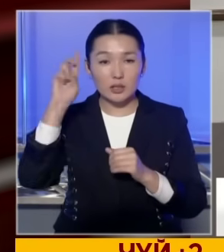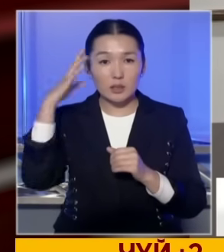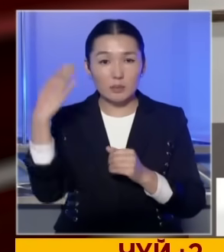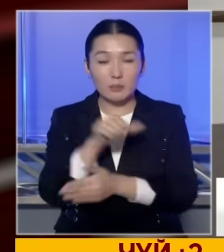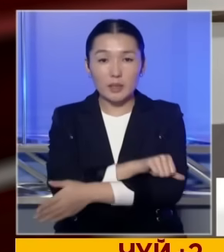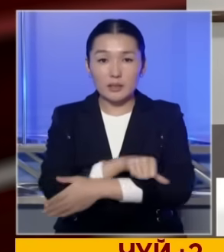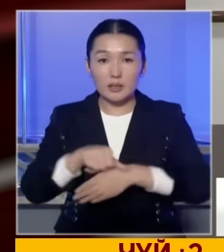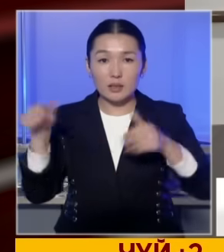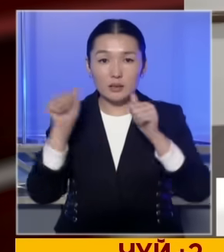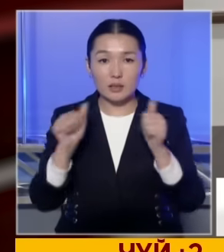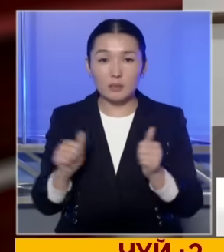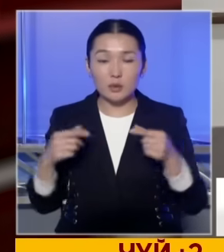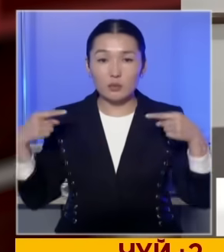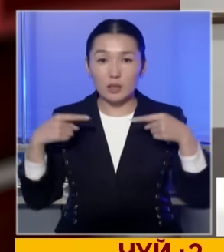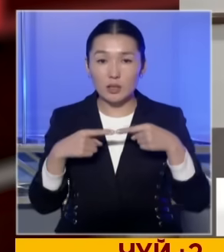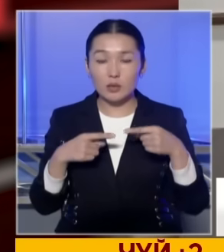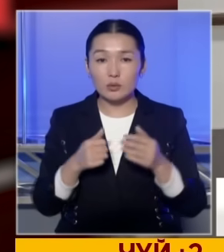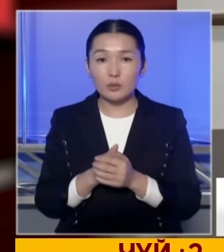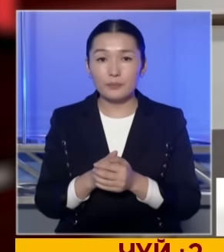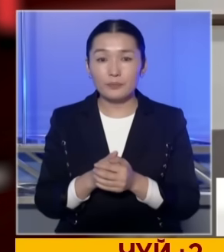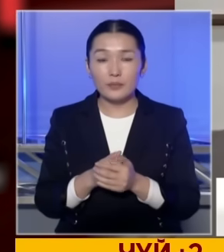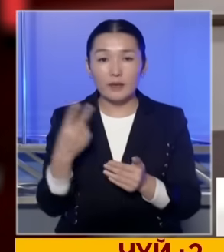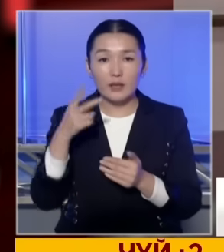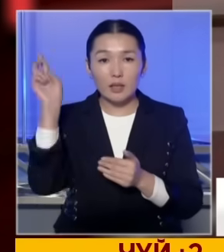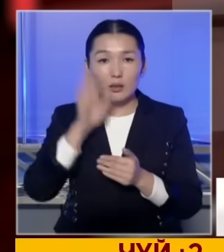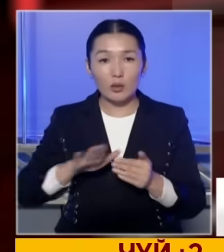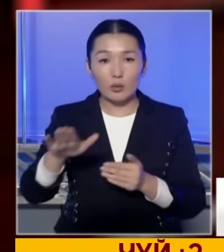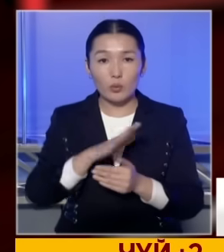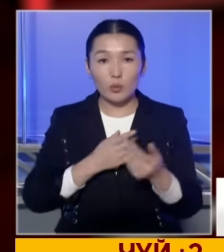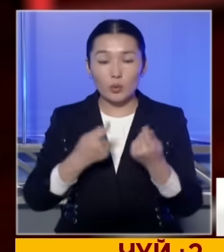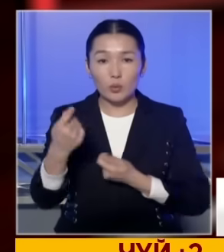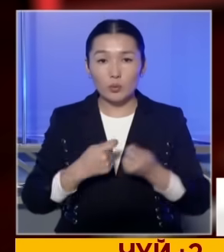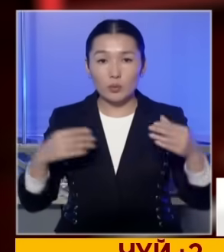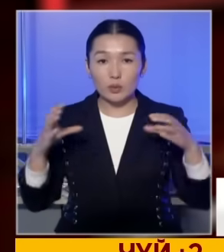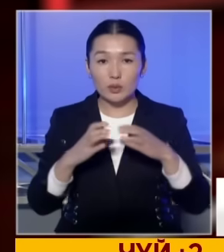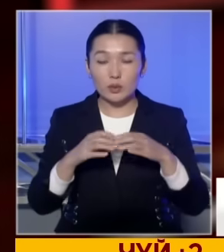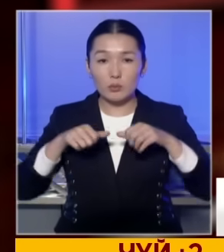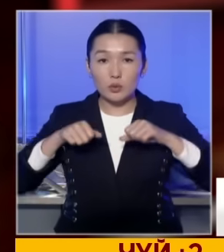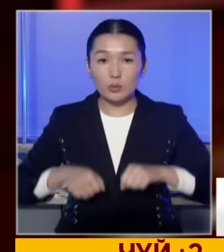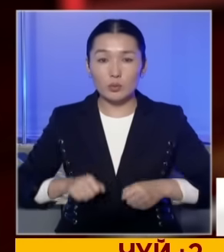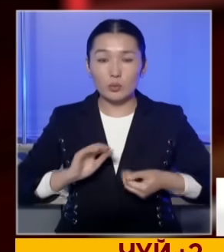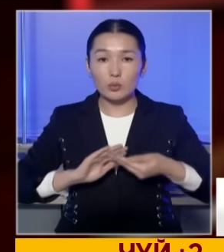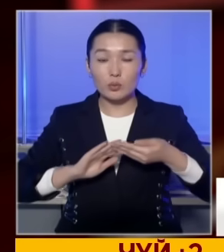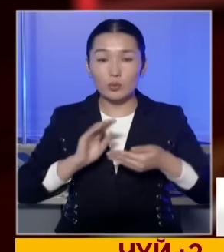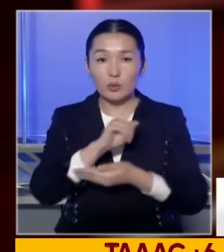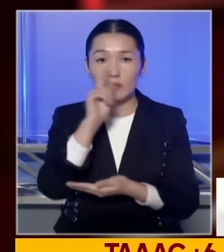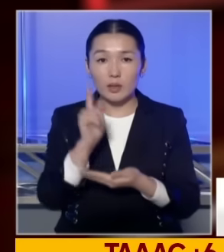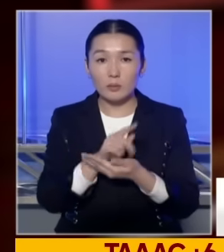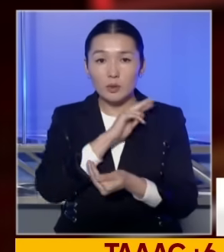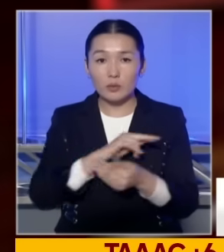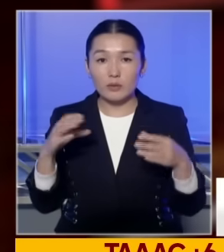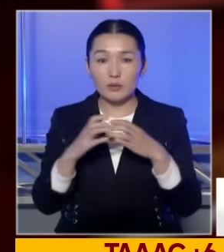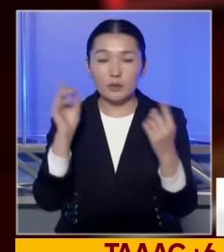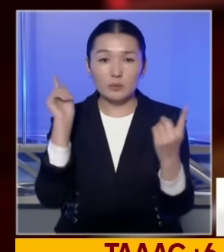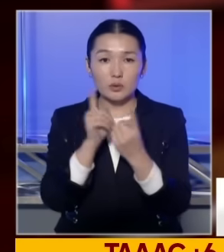арасын делимитациялоо жана демаркациялоо боюнча эки өлкөнүн өкмөттүк делегациялардын укуктук маселелери боюнча жумушчу топторунун